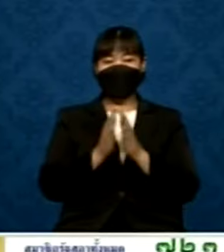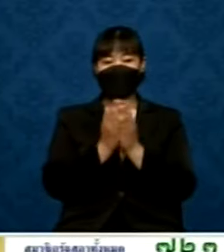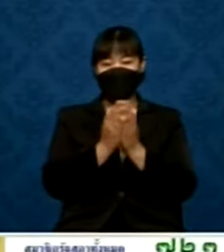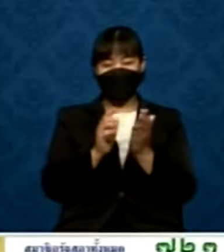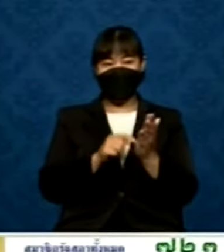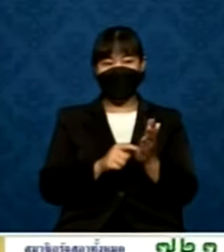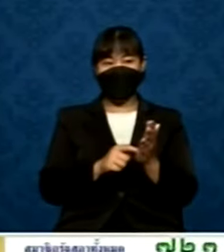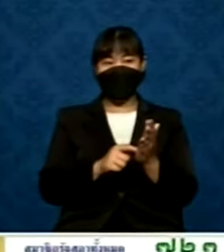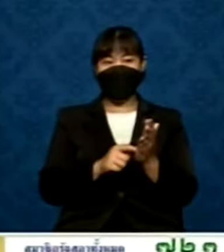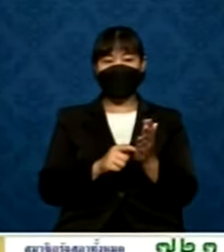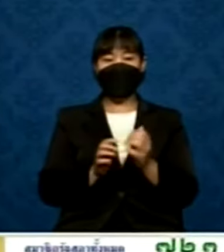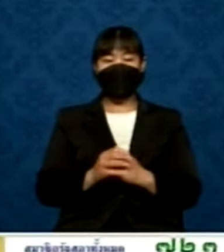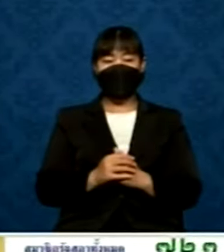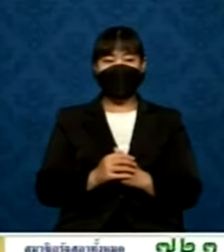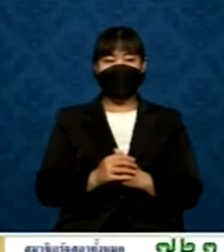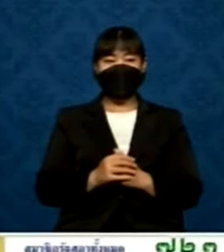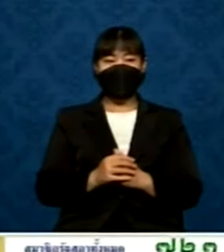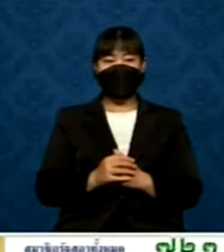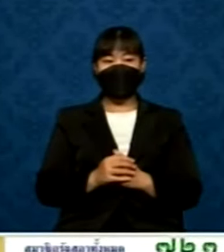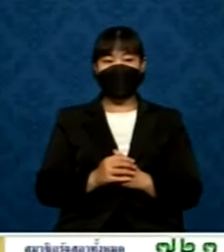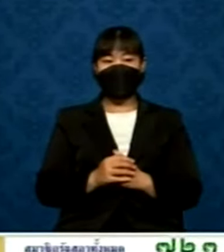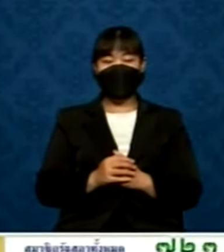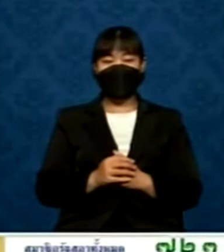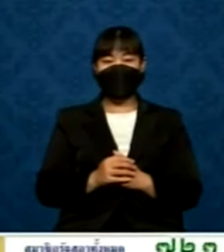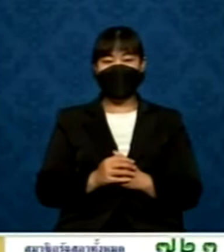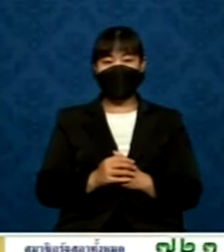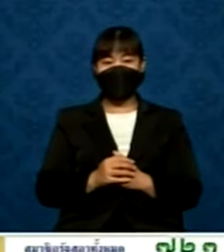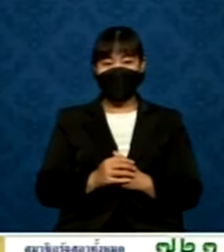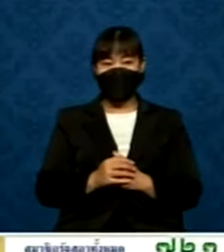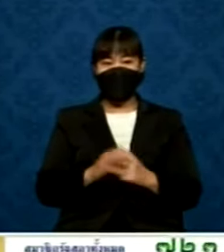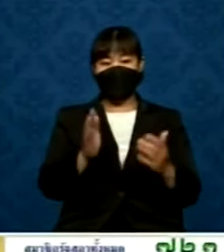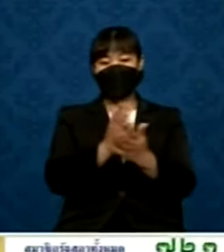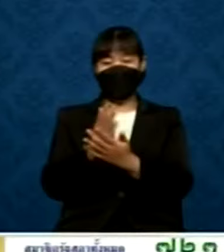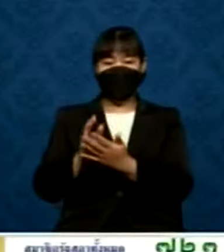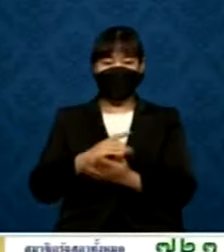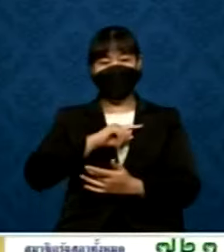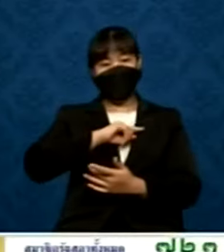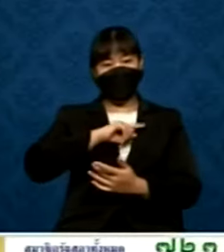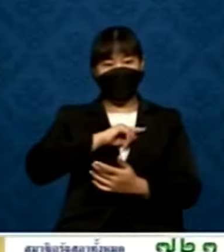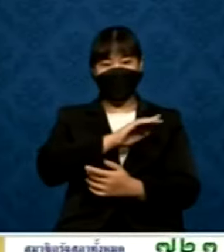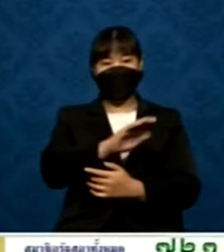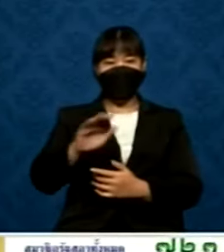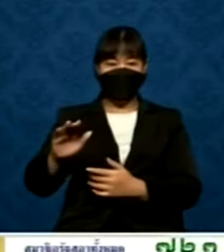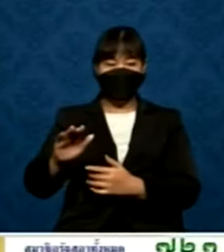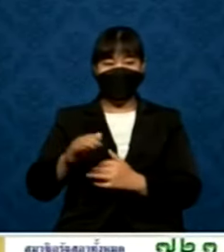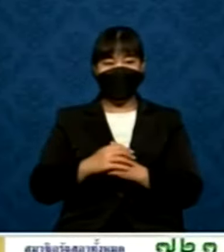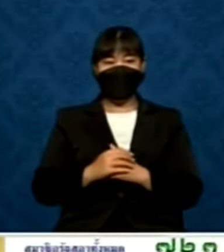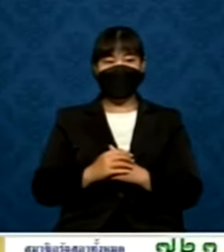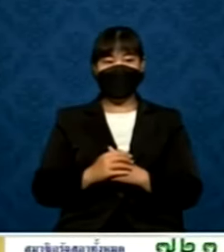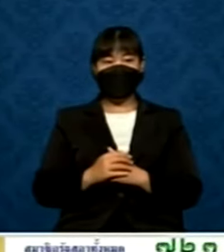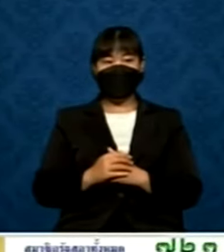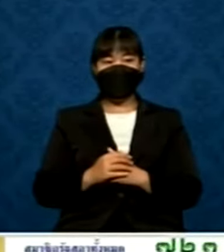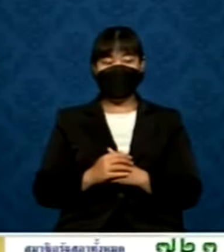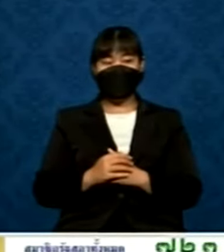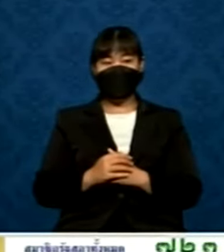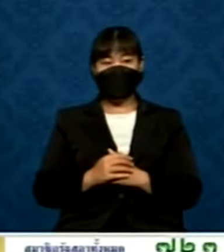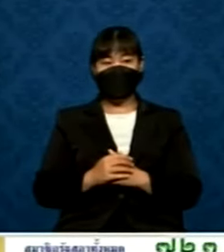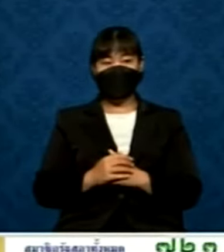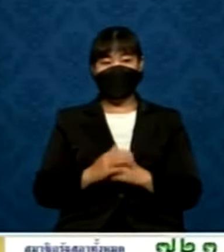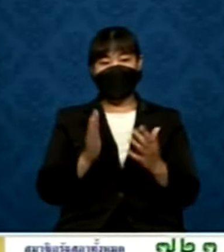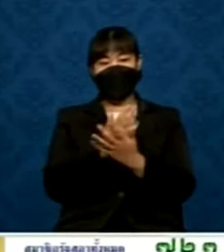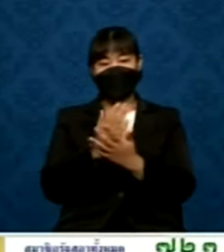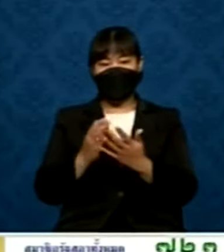ท่านสถิตได้พูดถึงลอร์ดแอคตันนะครับจริงๆหลักการแบ่งแยกอำนาจของมงเตสกิเออร์เนี่ยเขาไม่ได้บอกว่าต้องแบ่งแยกอำนาจแบบเด็ดข